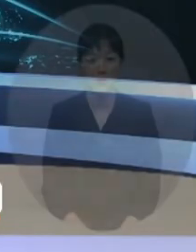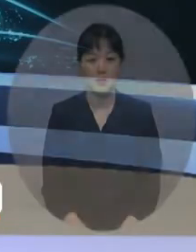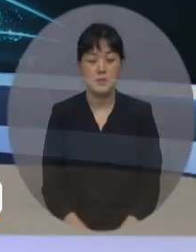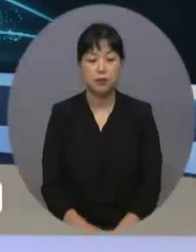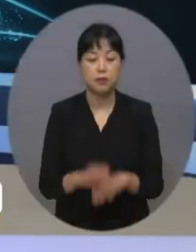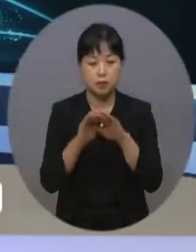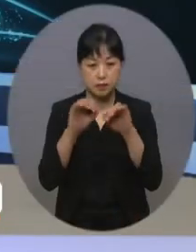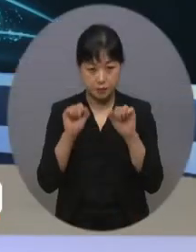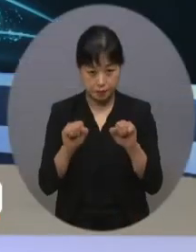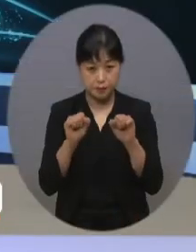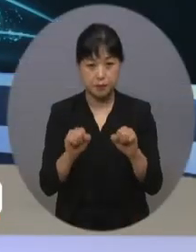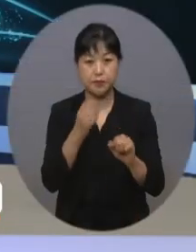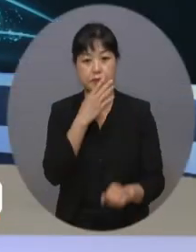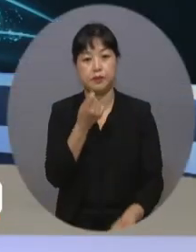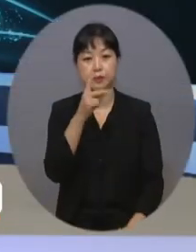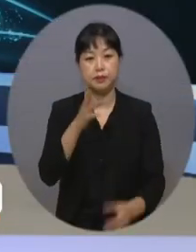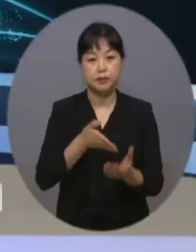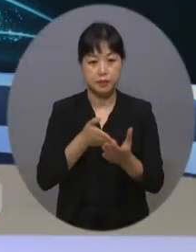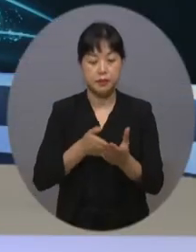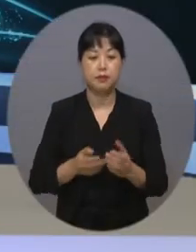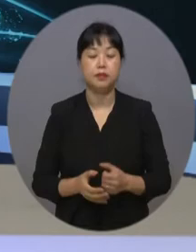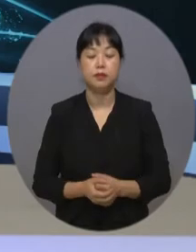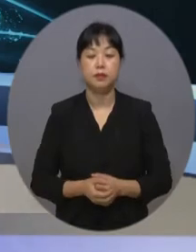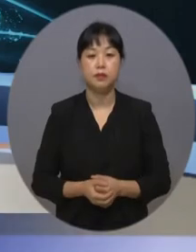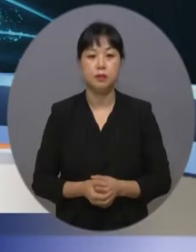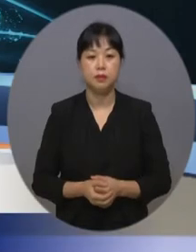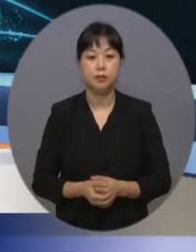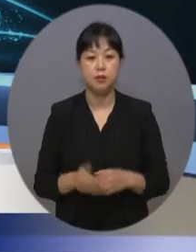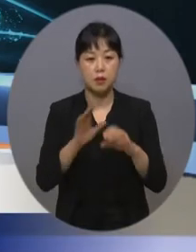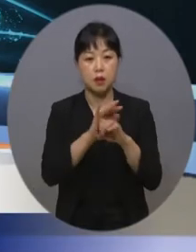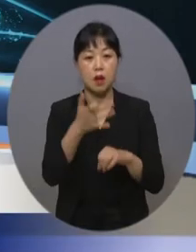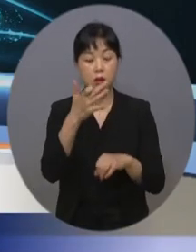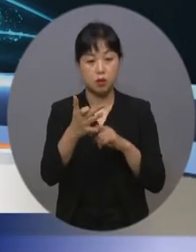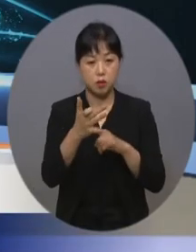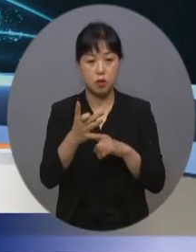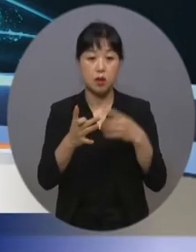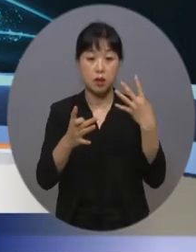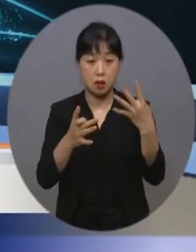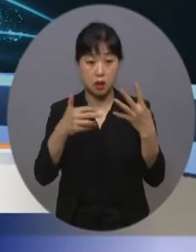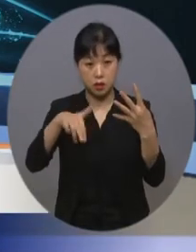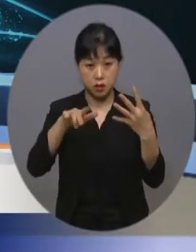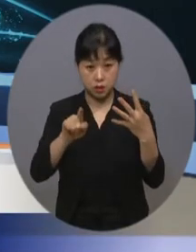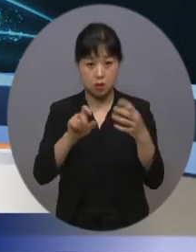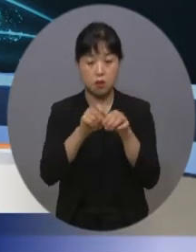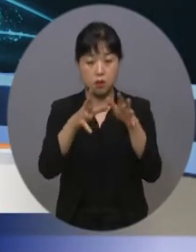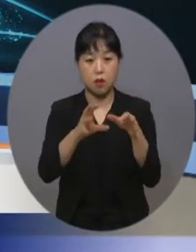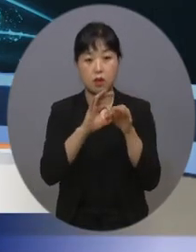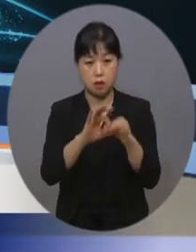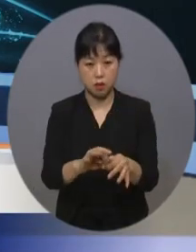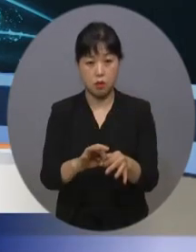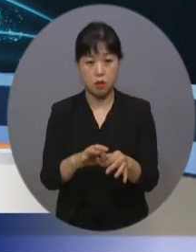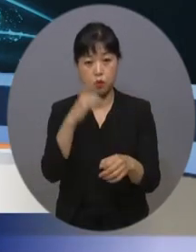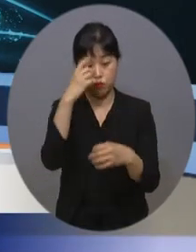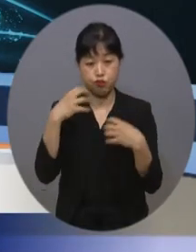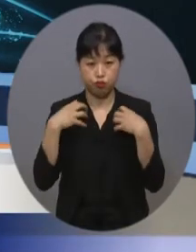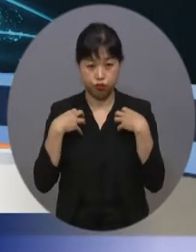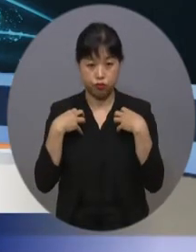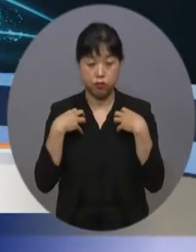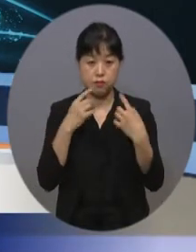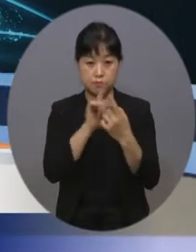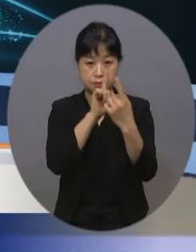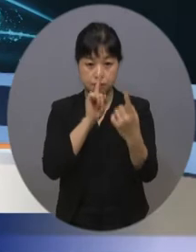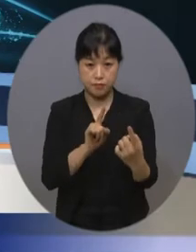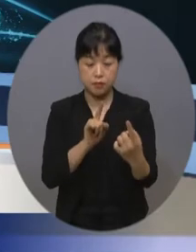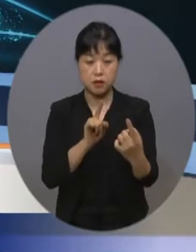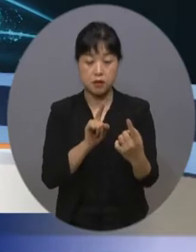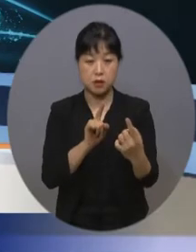시청자 여러분 안녕하십니까 복지 탭이 있습니다 고로 날고 의 4차 대유 했니 지속됨에 따라 정부가 현행 사회적 거리